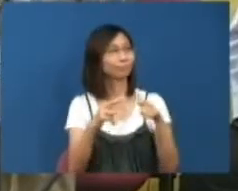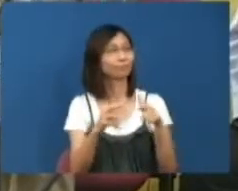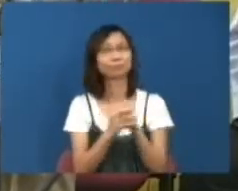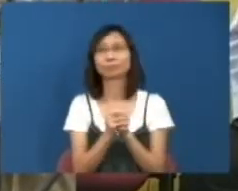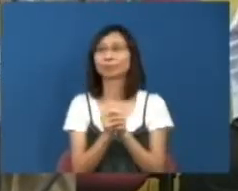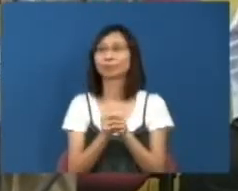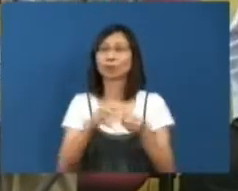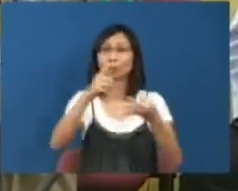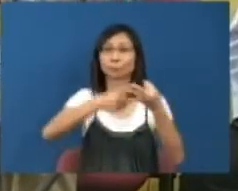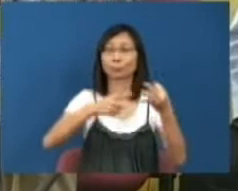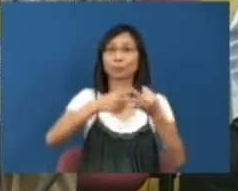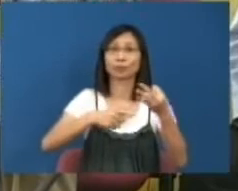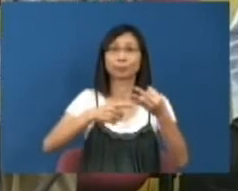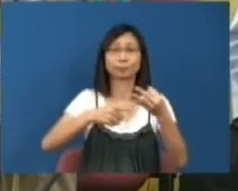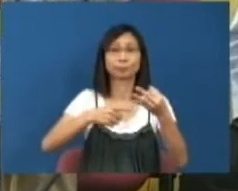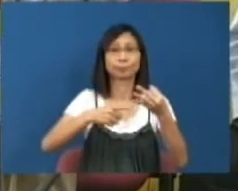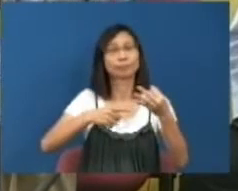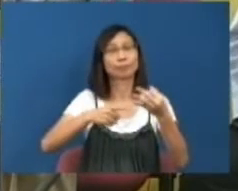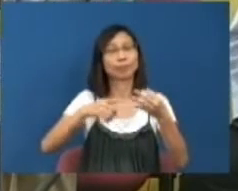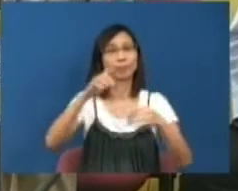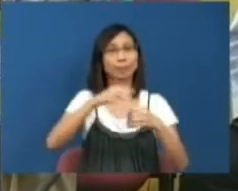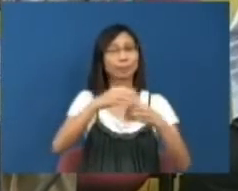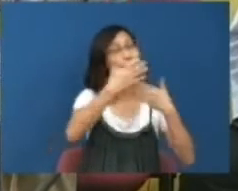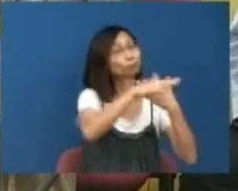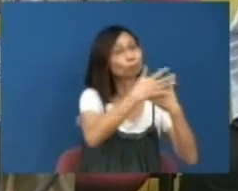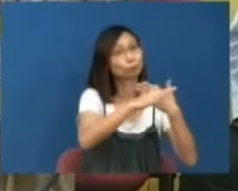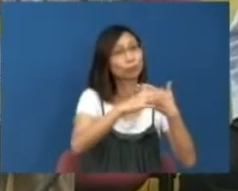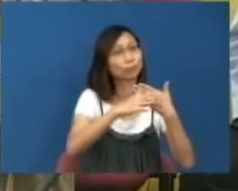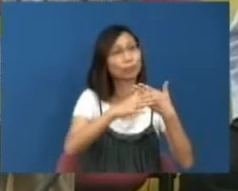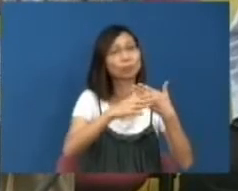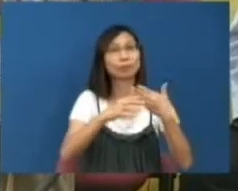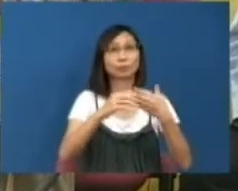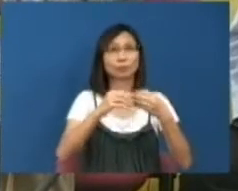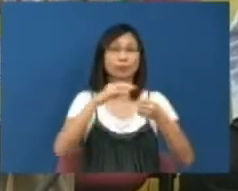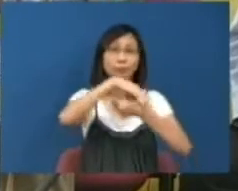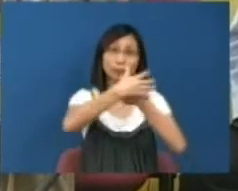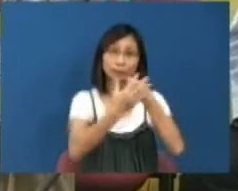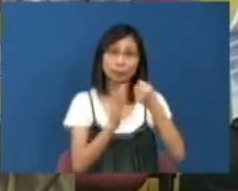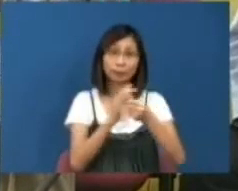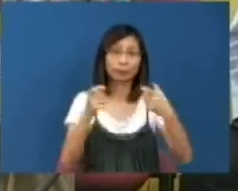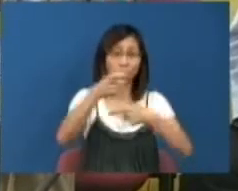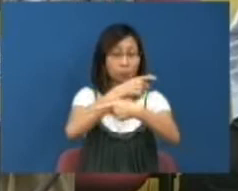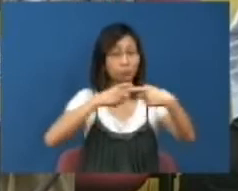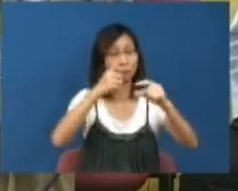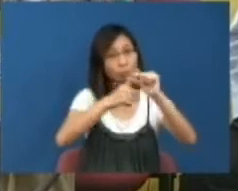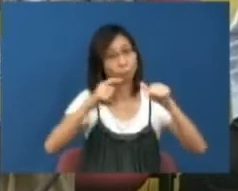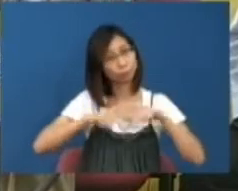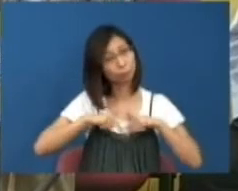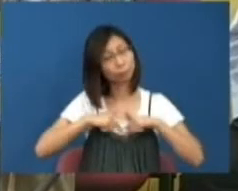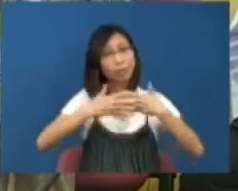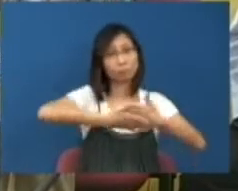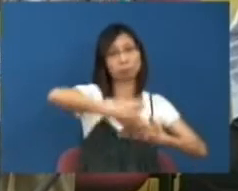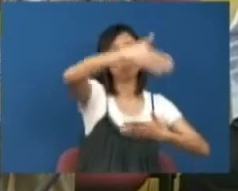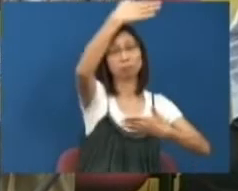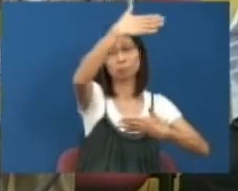林嘅世界貿易中心。 嗯。 啊。咁你喺圖片嗰度見到咧， 就嗰個建築物咧，就係、是、利用